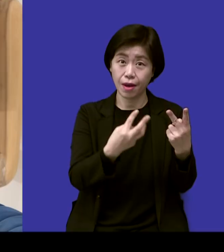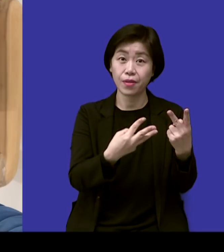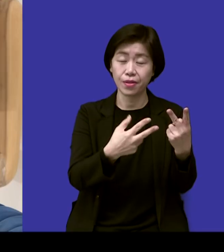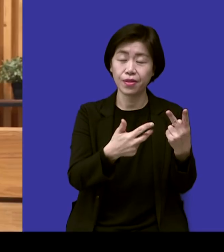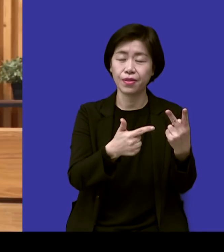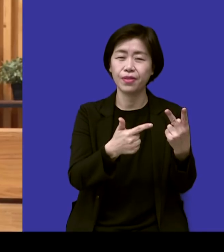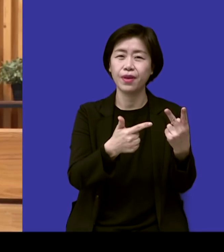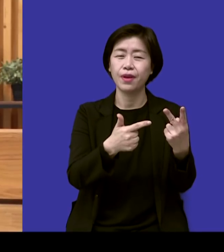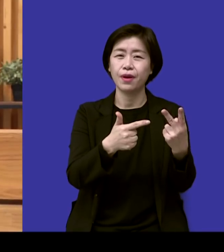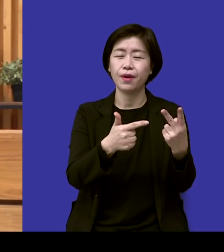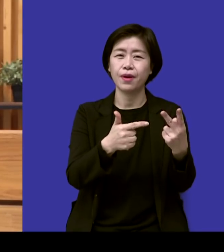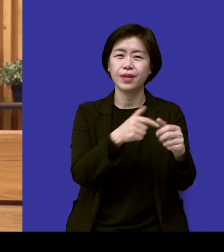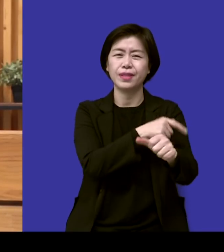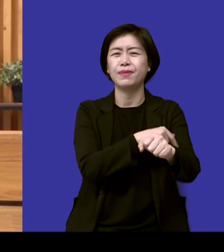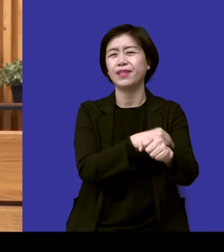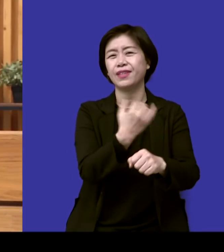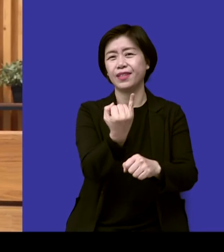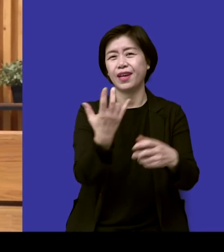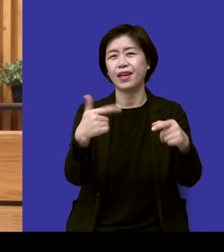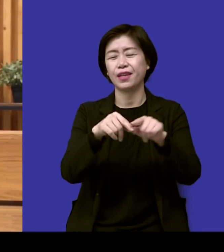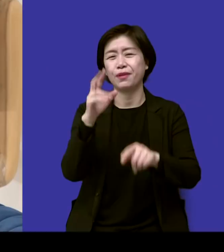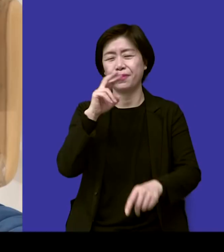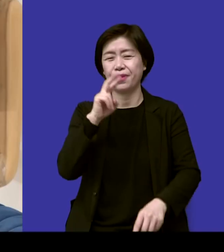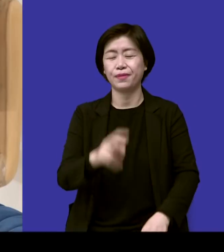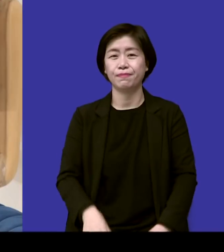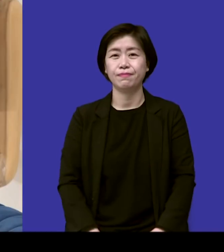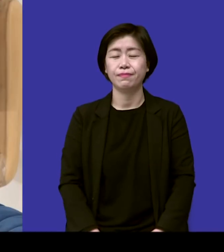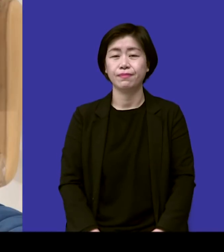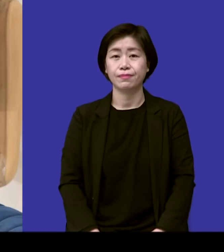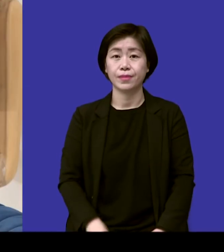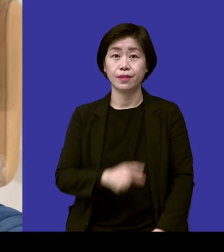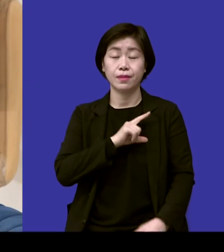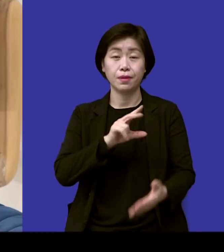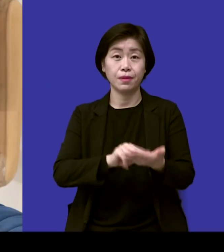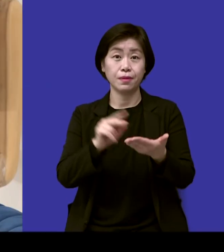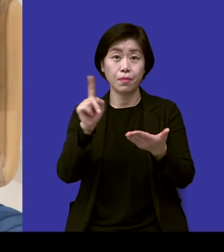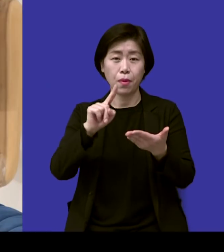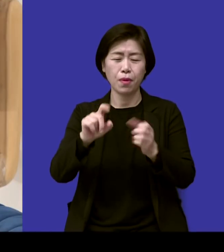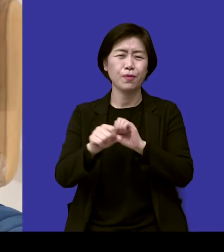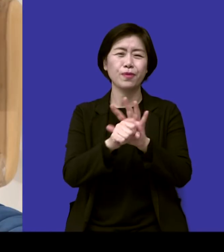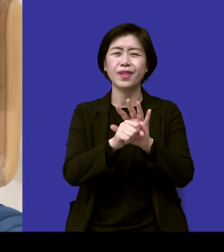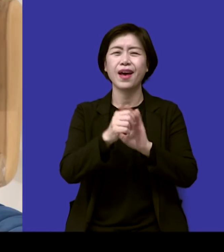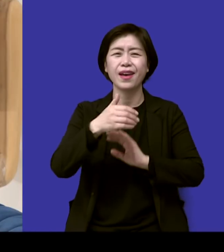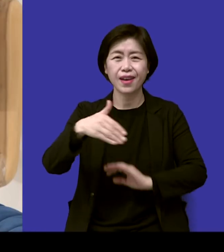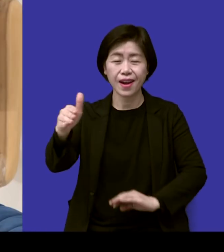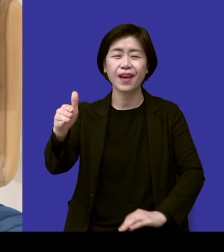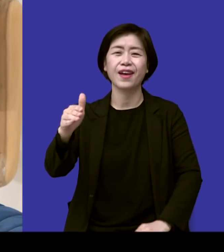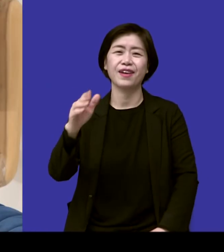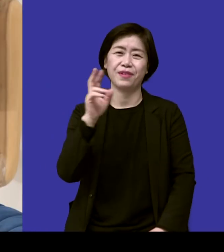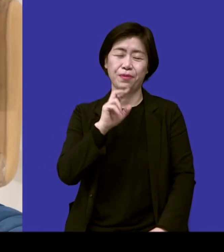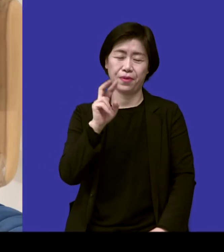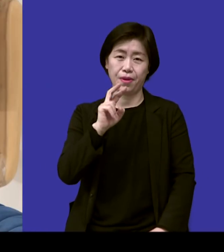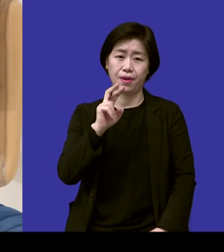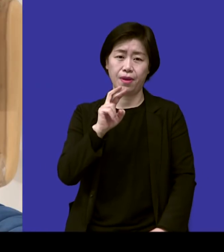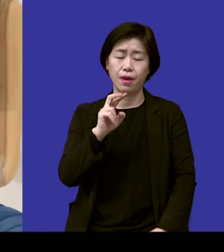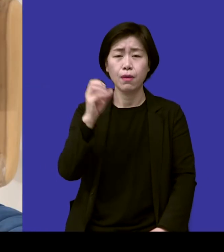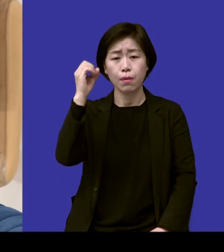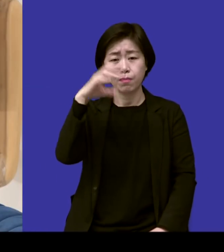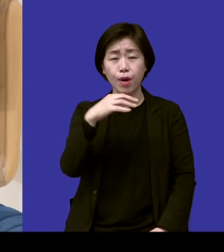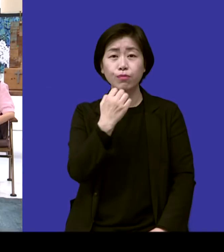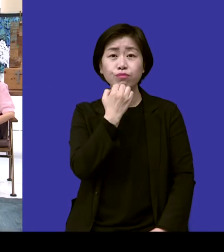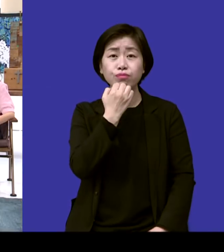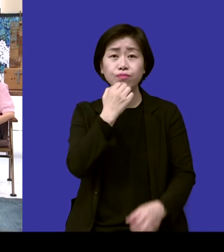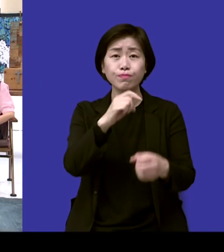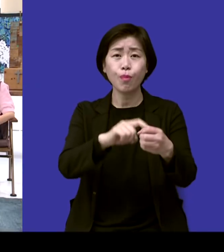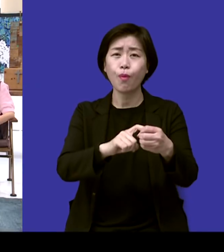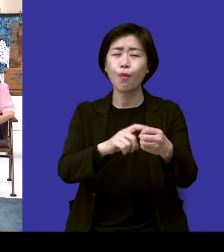코로나 가라예요. 코로나 가라. 근데 이제 이걸 이제 웃음기로 그 재미나게 한 건 아니고 진짜로 음. 이제 소상공인들도 너무 그럼요,